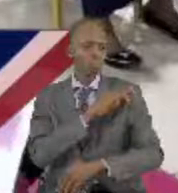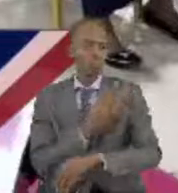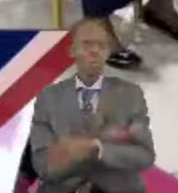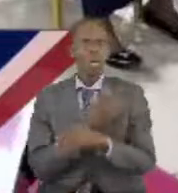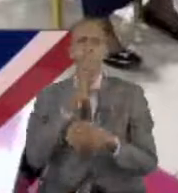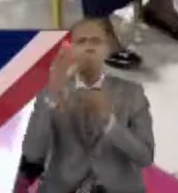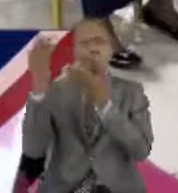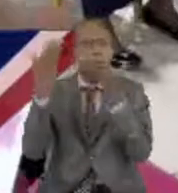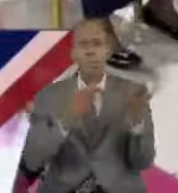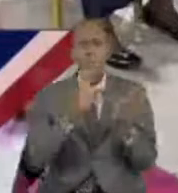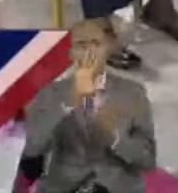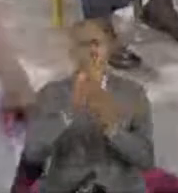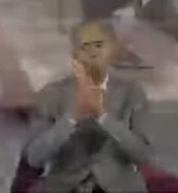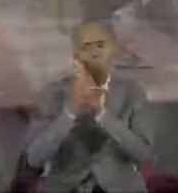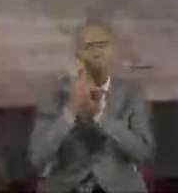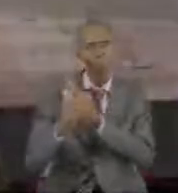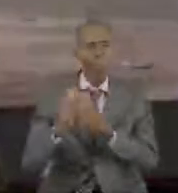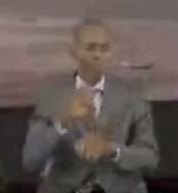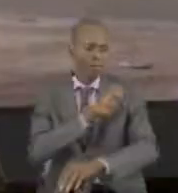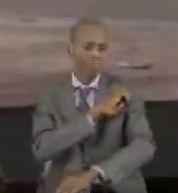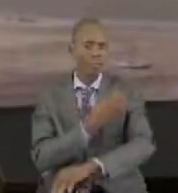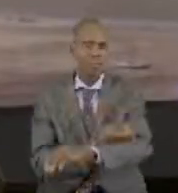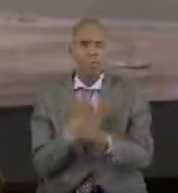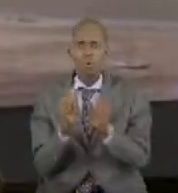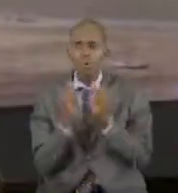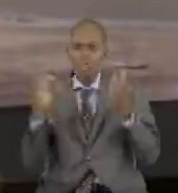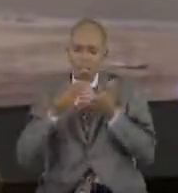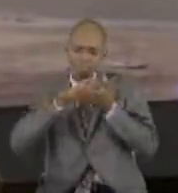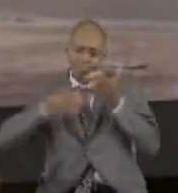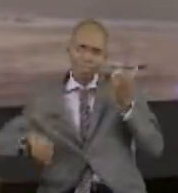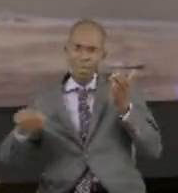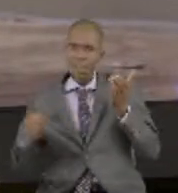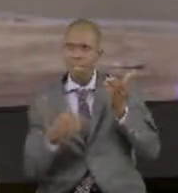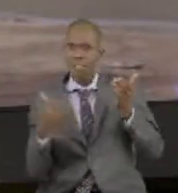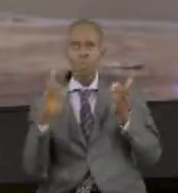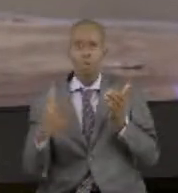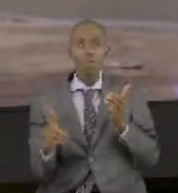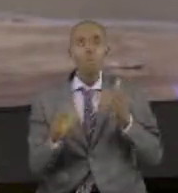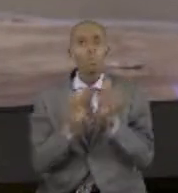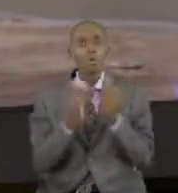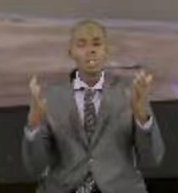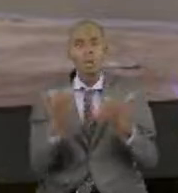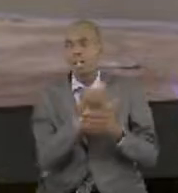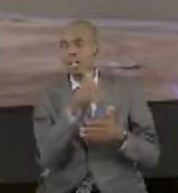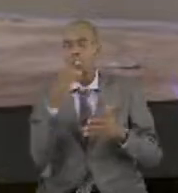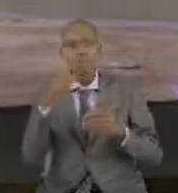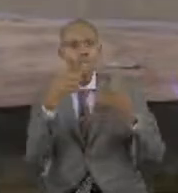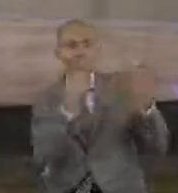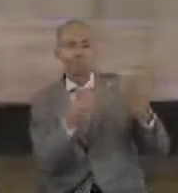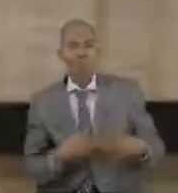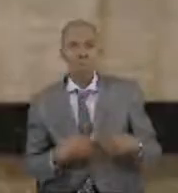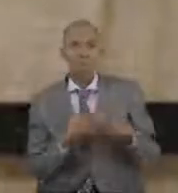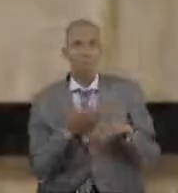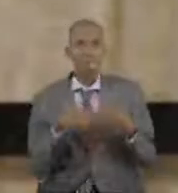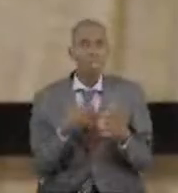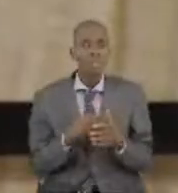apportez toutes vos capacités, votre énergie, sans réserve, sans aucun rival? Est-ce que vous